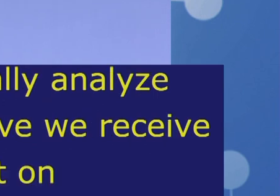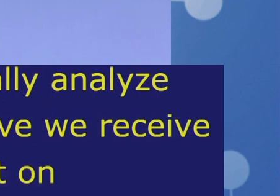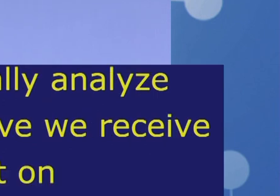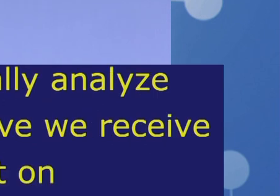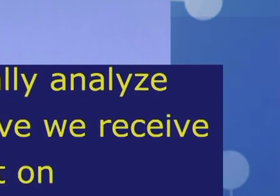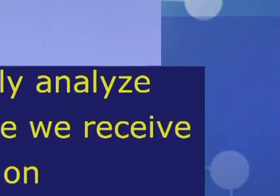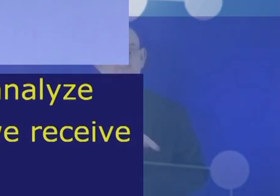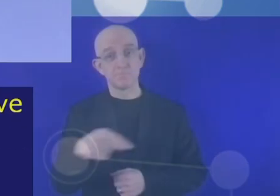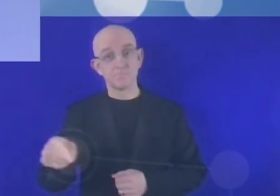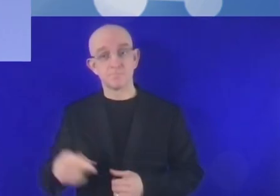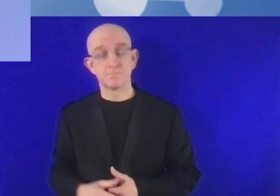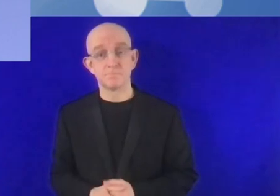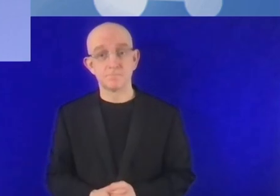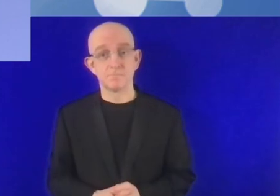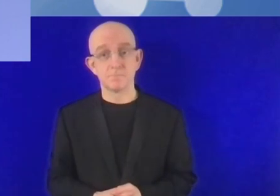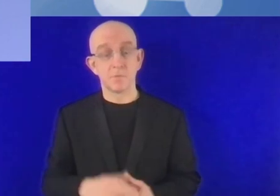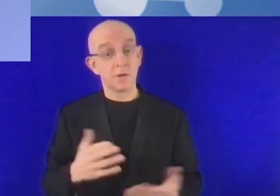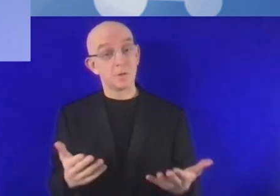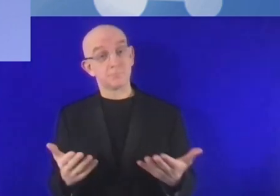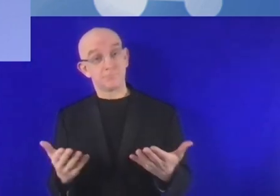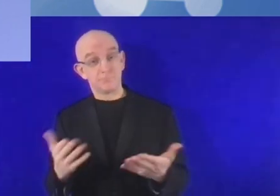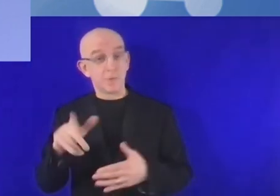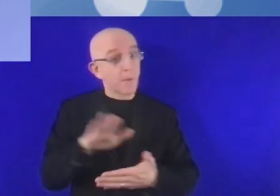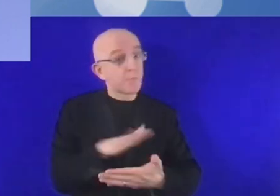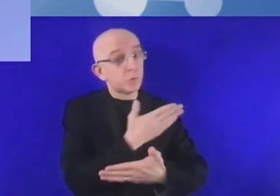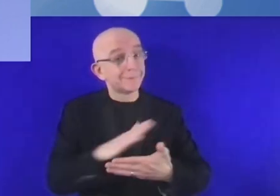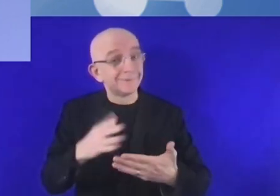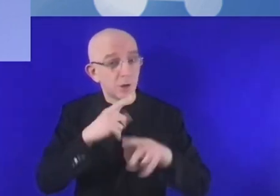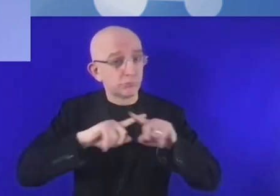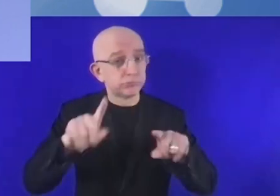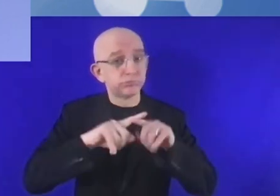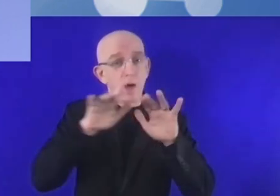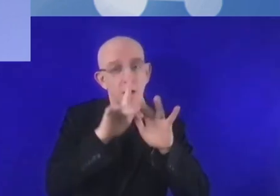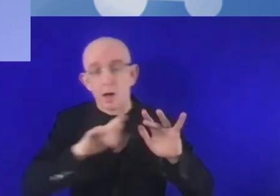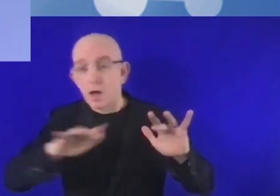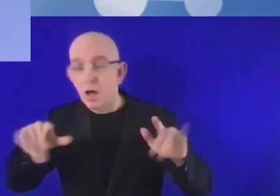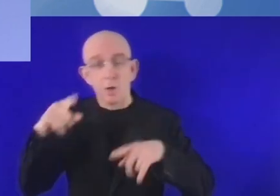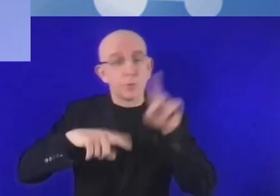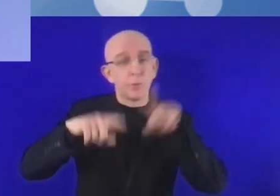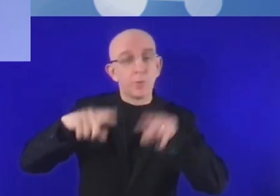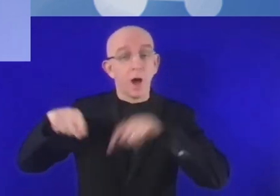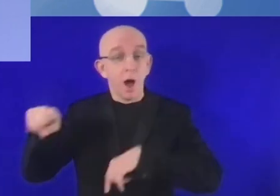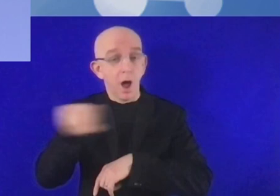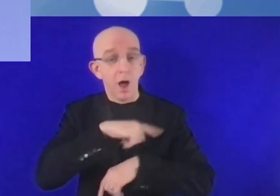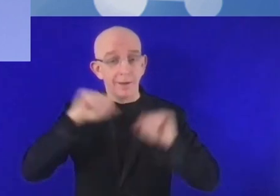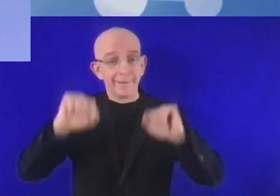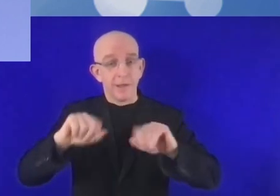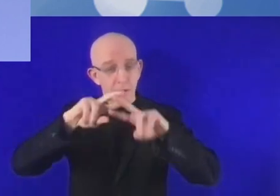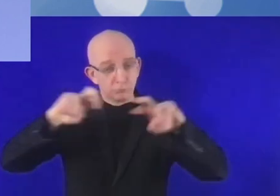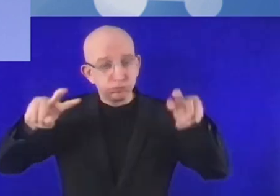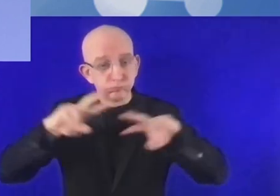którymi mamy do czynienia, zobaczymy, że muzyka może mieć bezpośredni biologiczny wpływ na